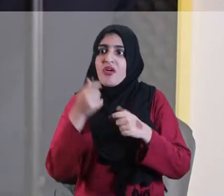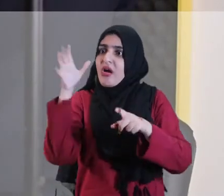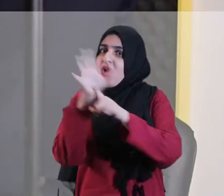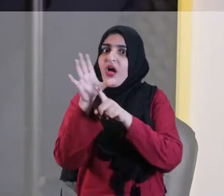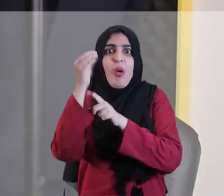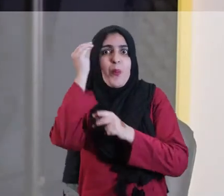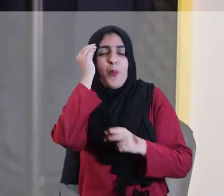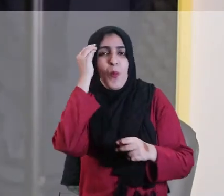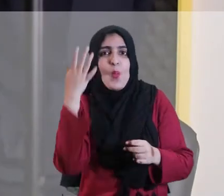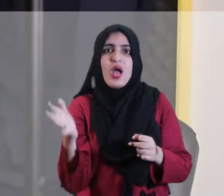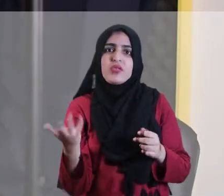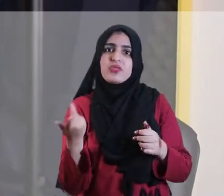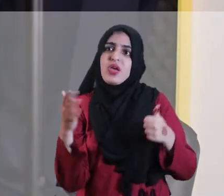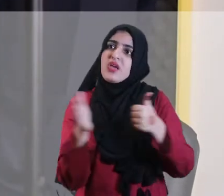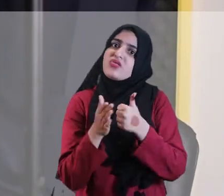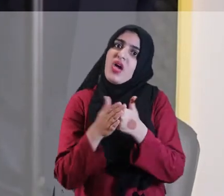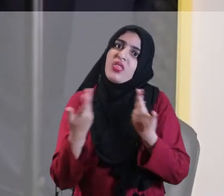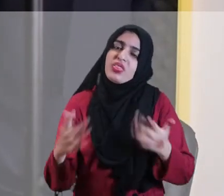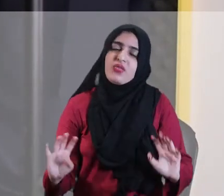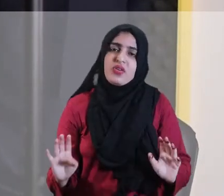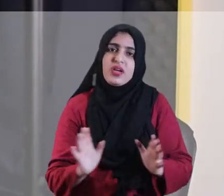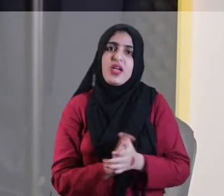तो बता